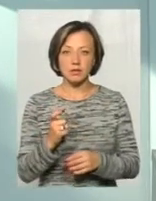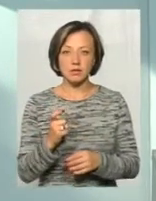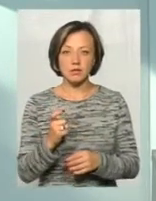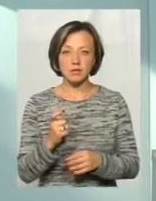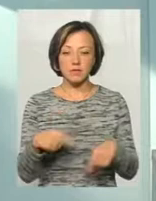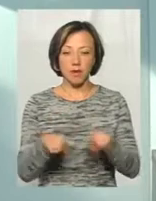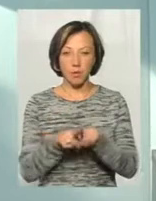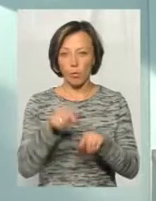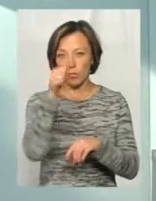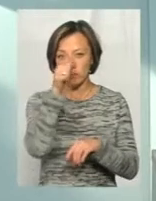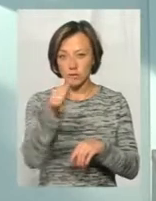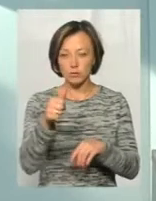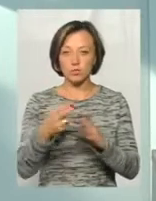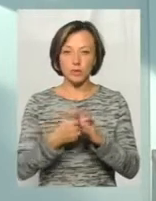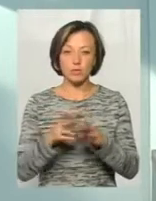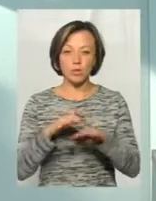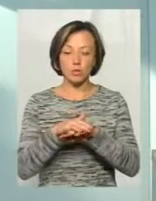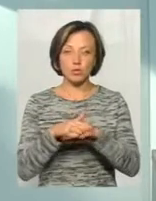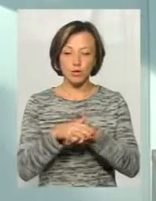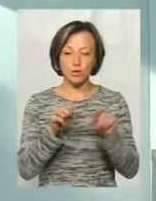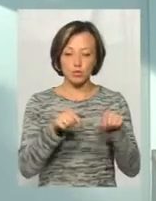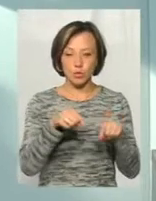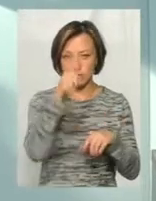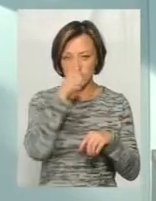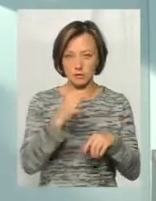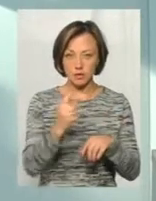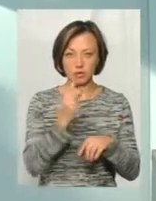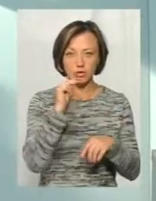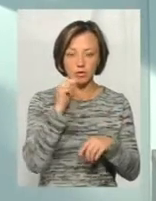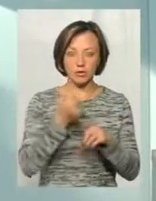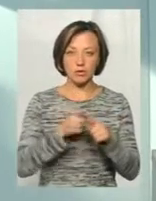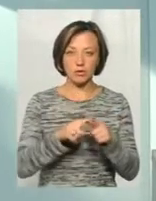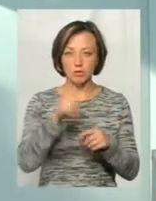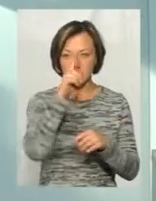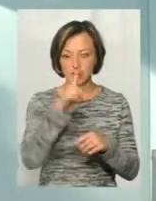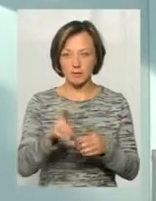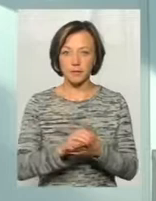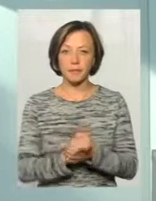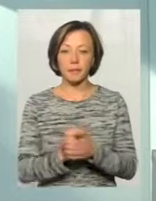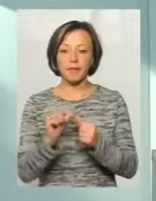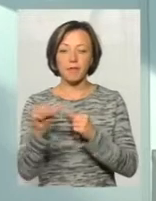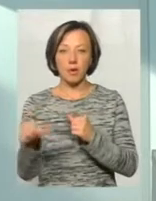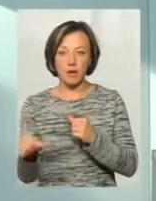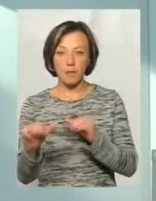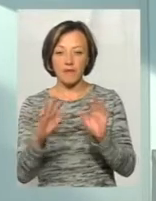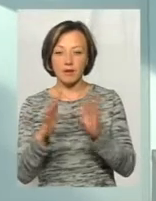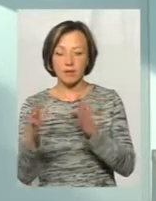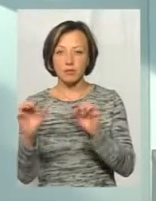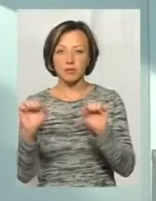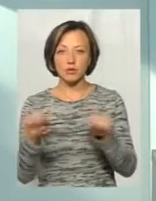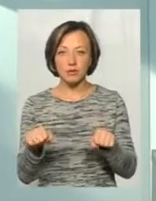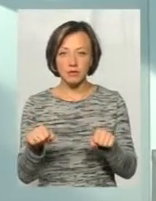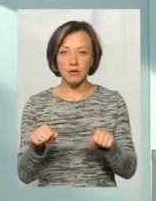в такому-то місяці, то субсидія буде розраховуватися з цього місяця, з першого числа цього місяця. Ну, в окремих випадках